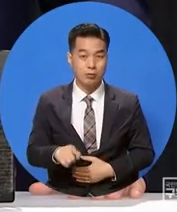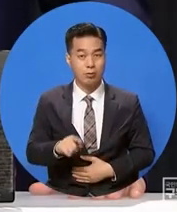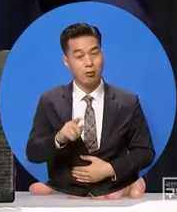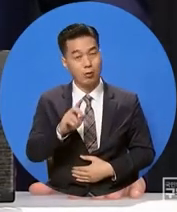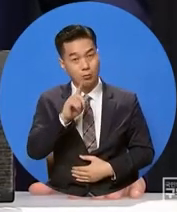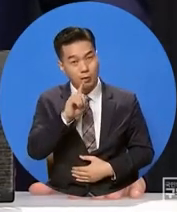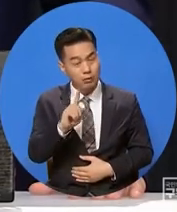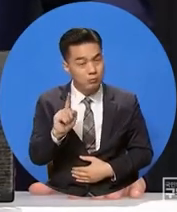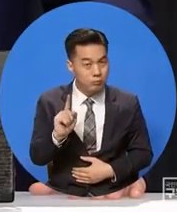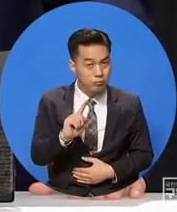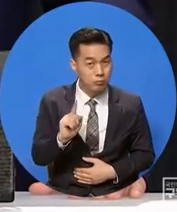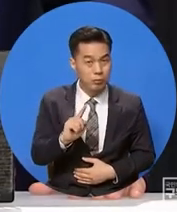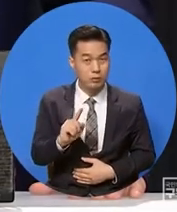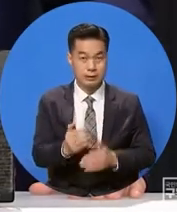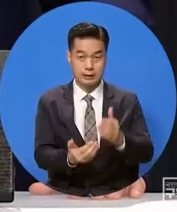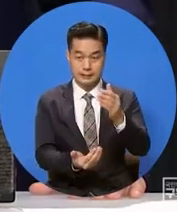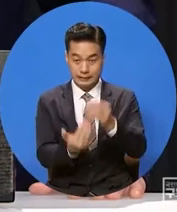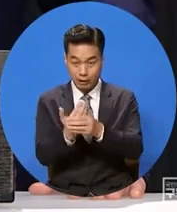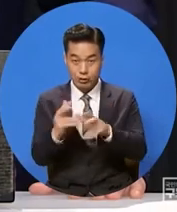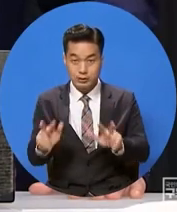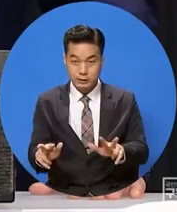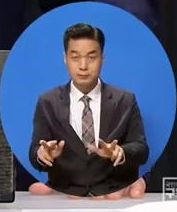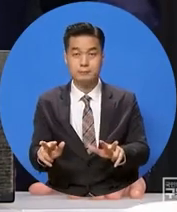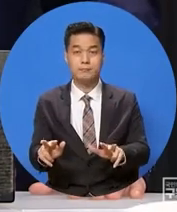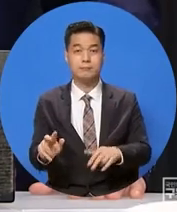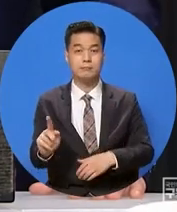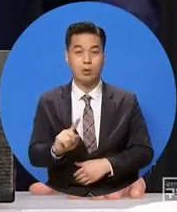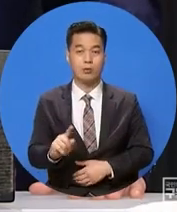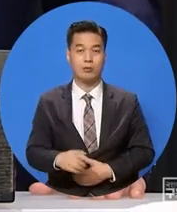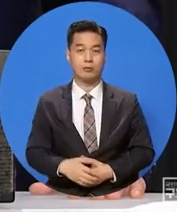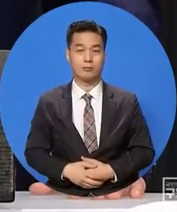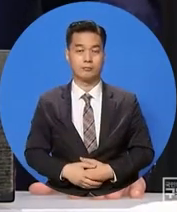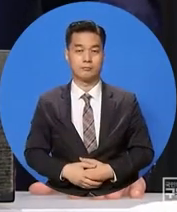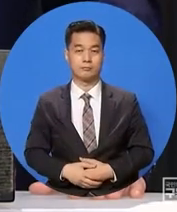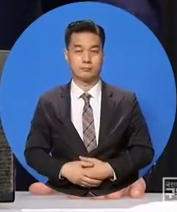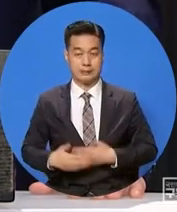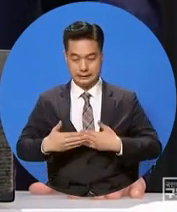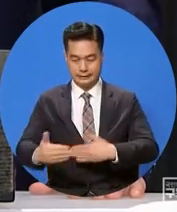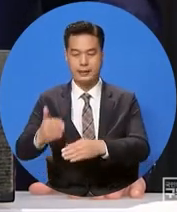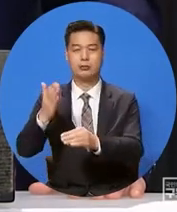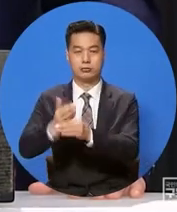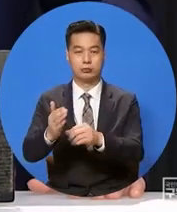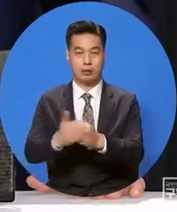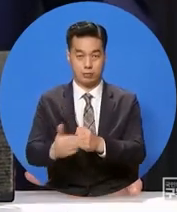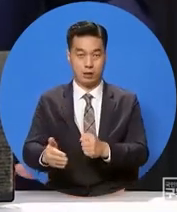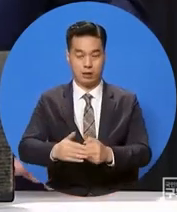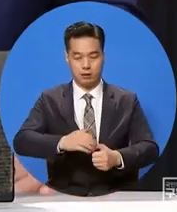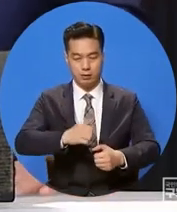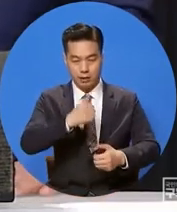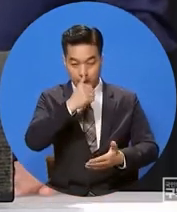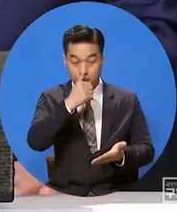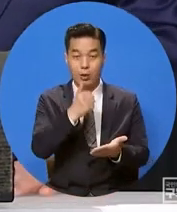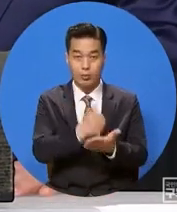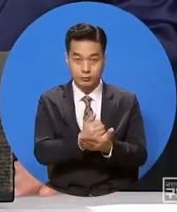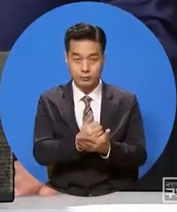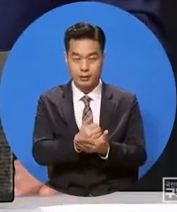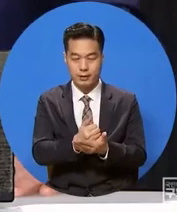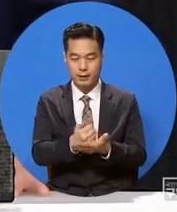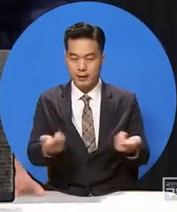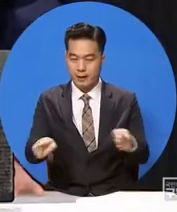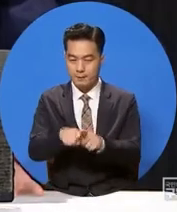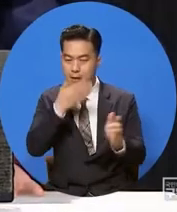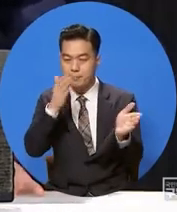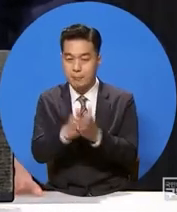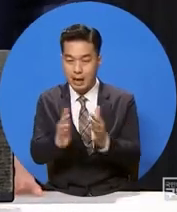되시는 거죠. 아니요. 사건이 지금 문제죠. 사건이 지금 아니, 진행 그리고 중이잖아요. 범죄다 말이에요. 같이 사기를 친 사람들끼리